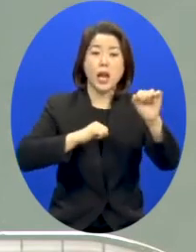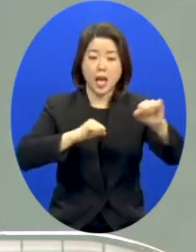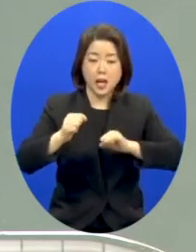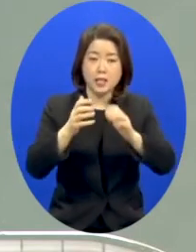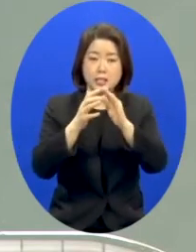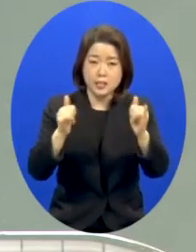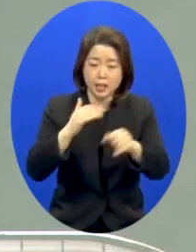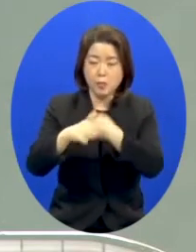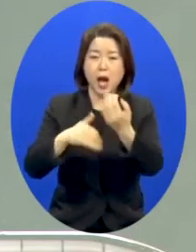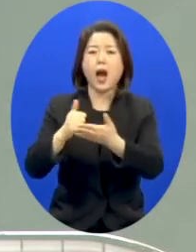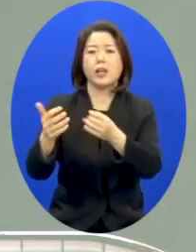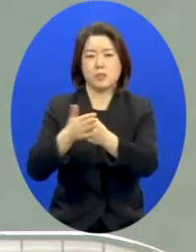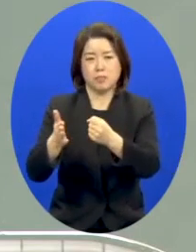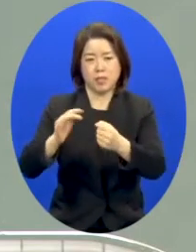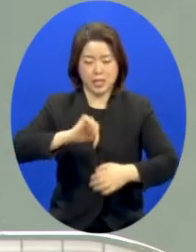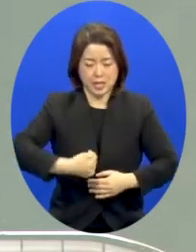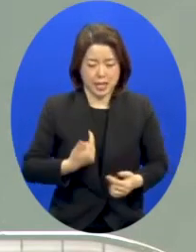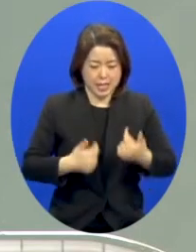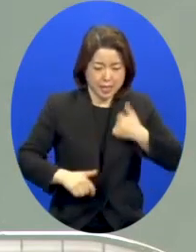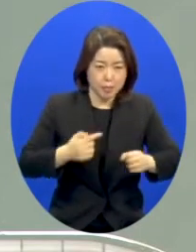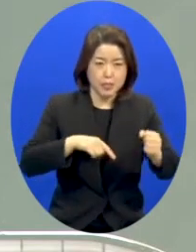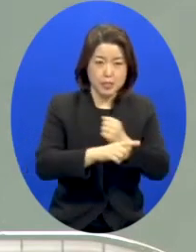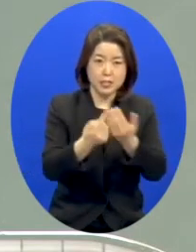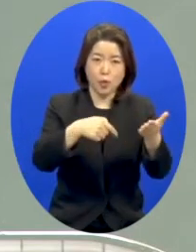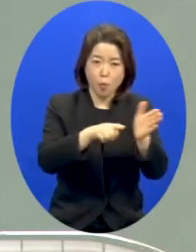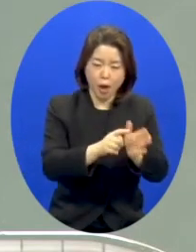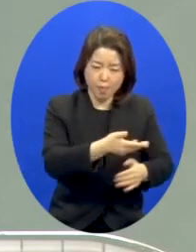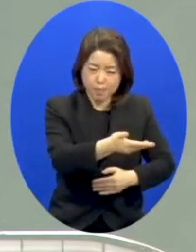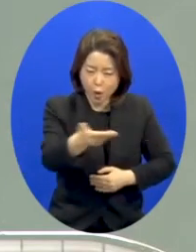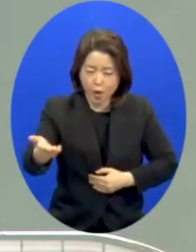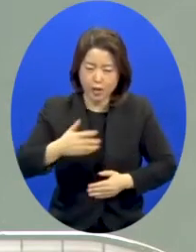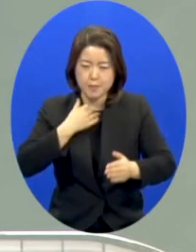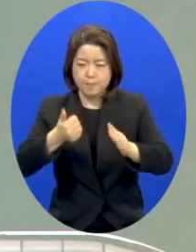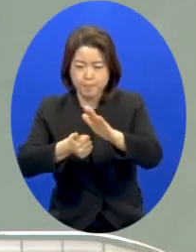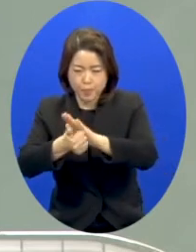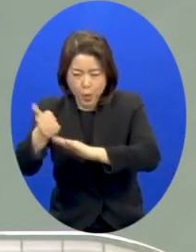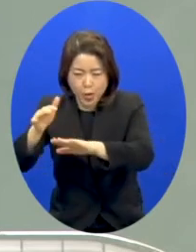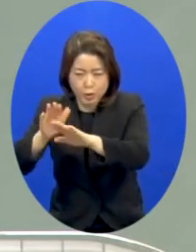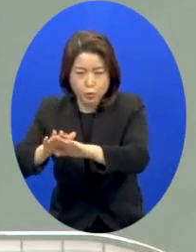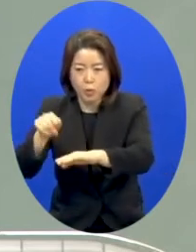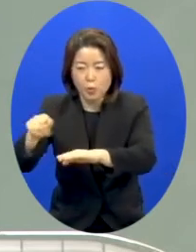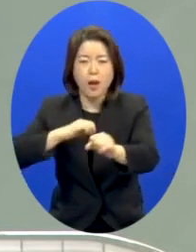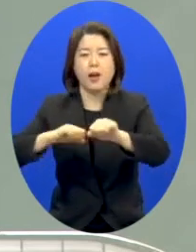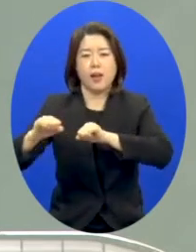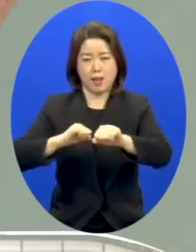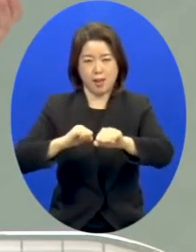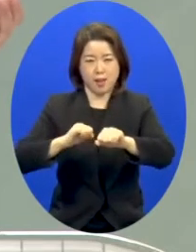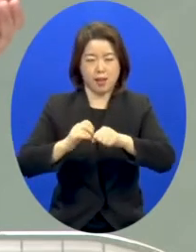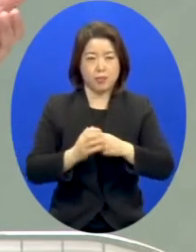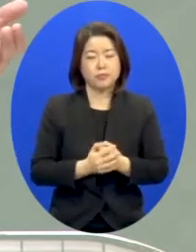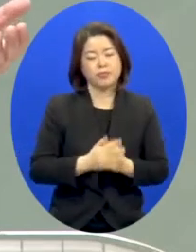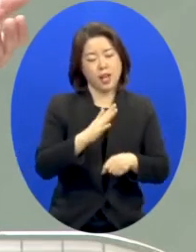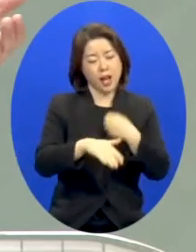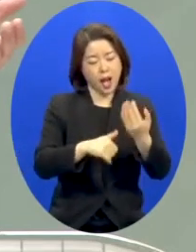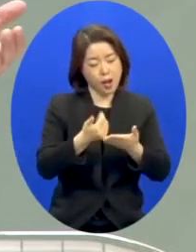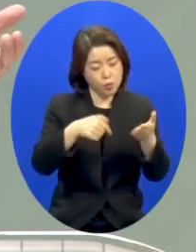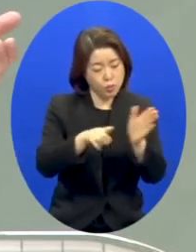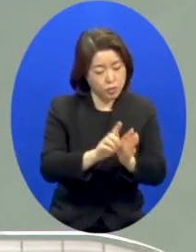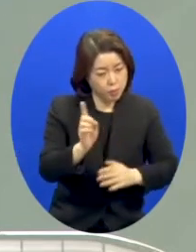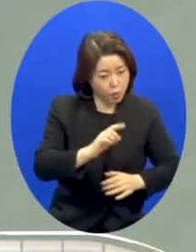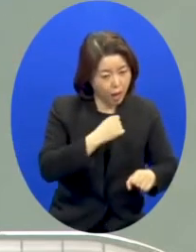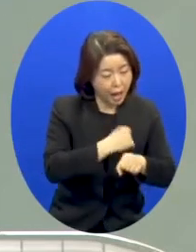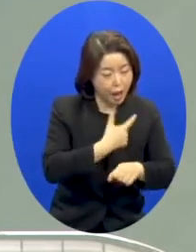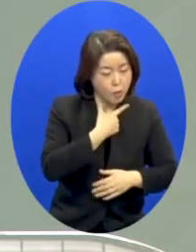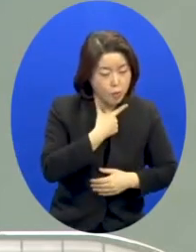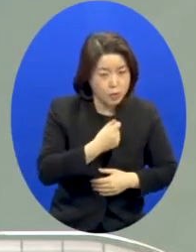자기의 기쁘신 뜻을 위하여 너희에게 소원을 두고 행하게 하시나니 하나님을 위해서 뭔가 하고 싶은 마음은